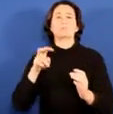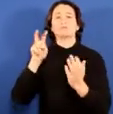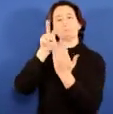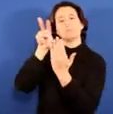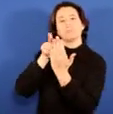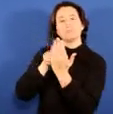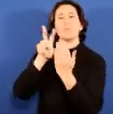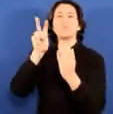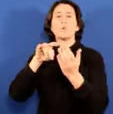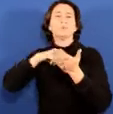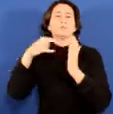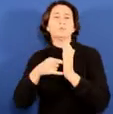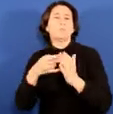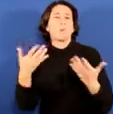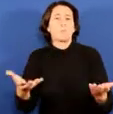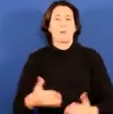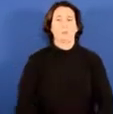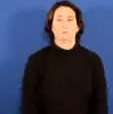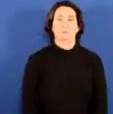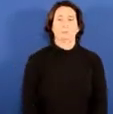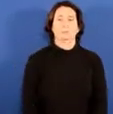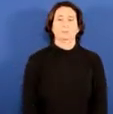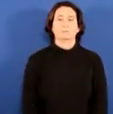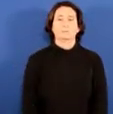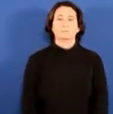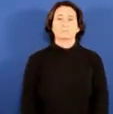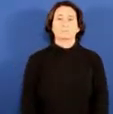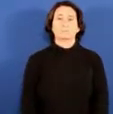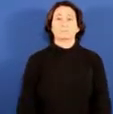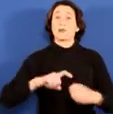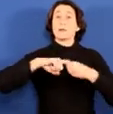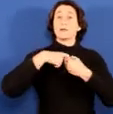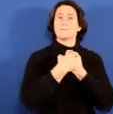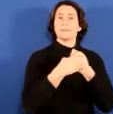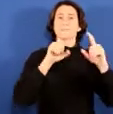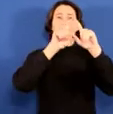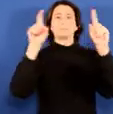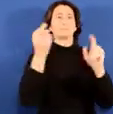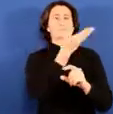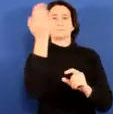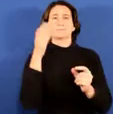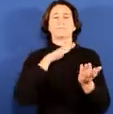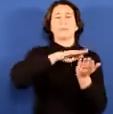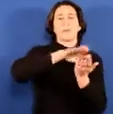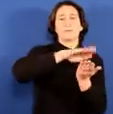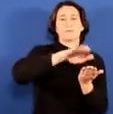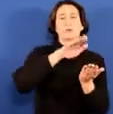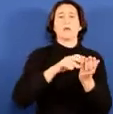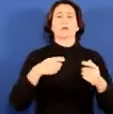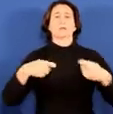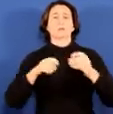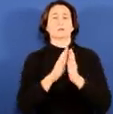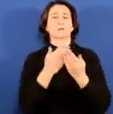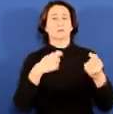izatea. Horregatik, profesionalei zuzenduta dago, baina baita jende guztiari ere oro har. Azaroaren 13an, Juan